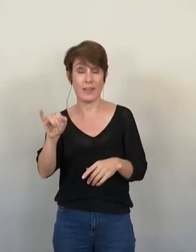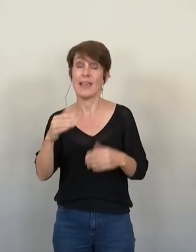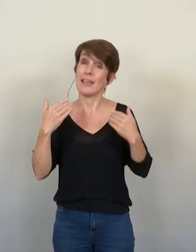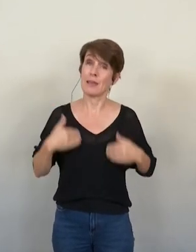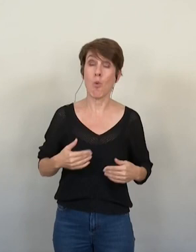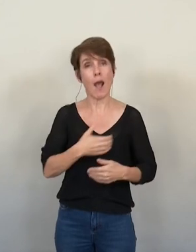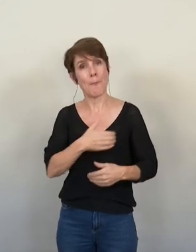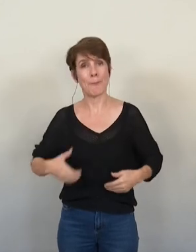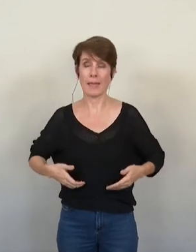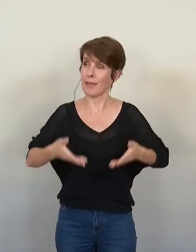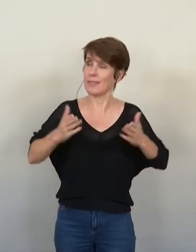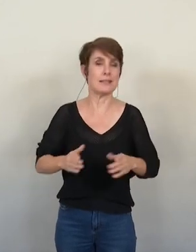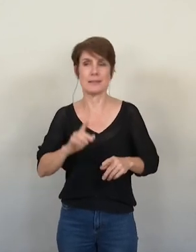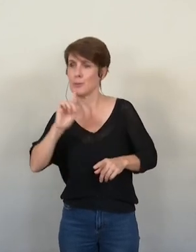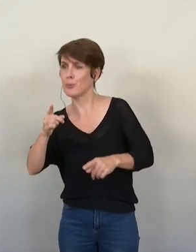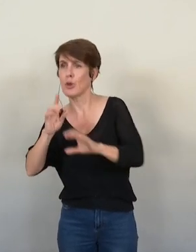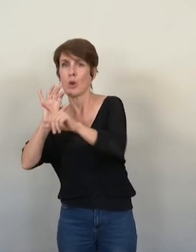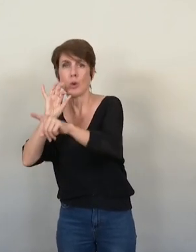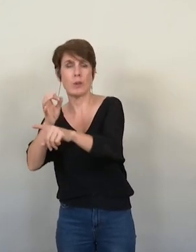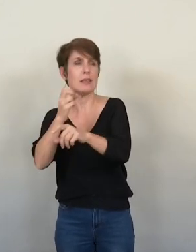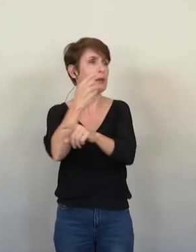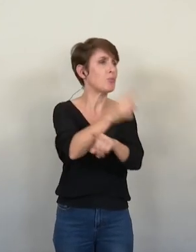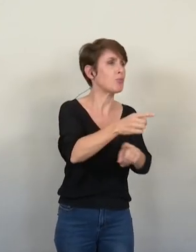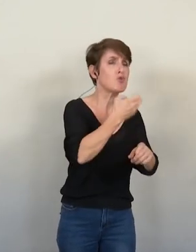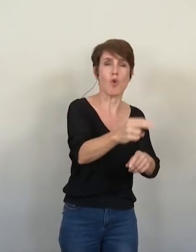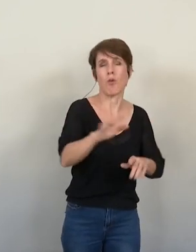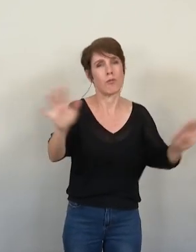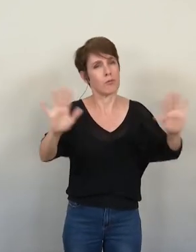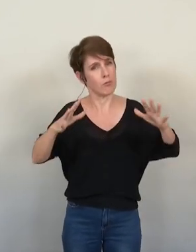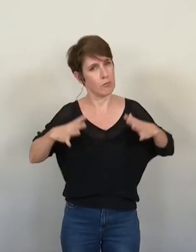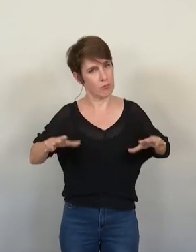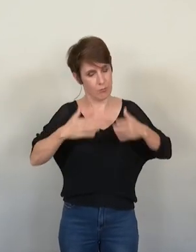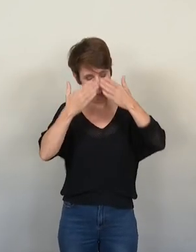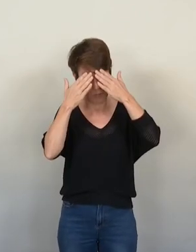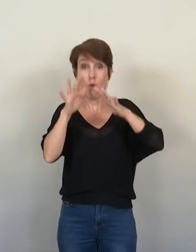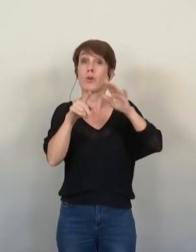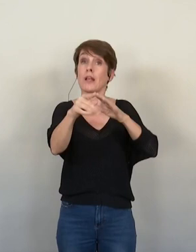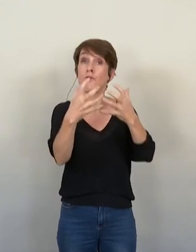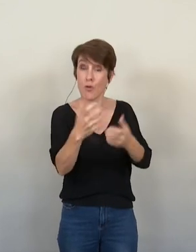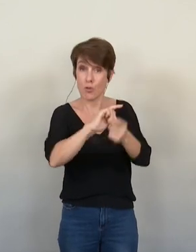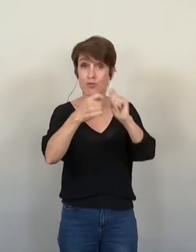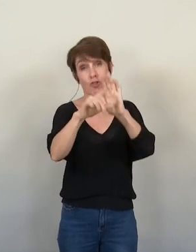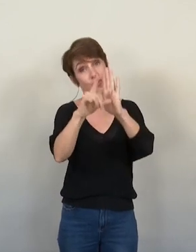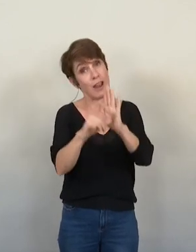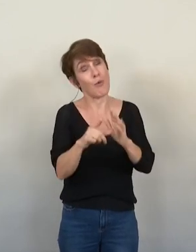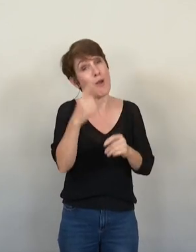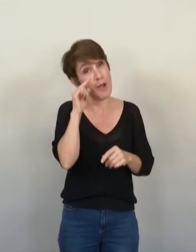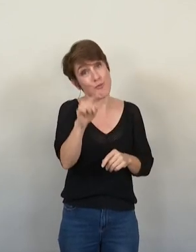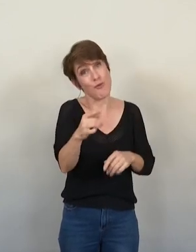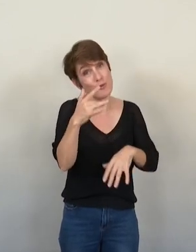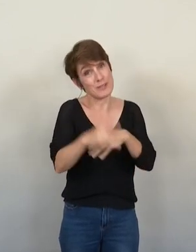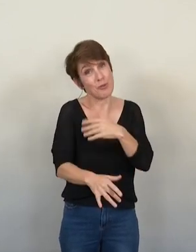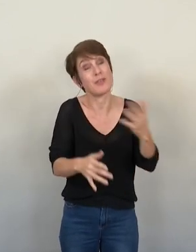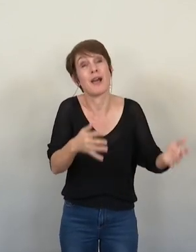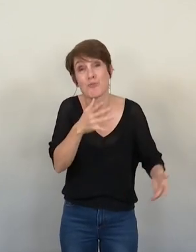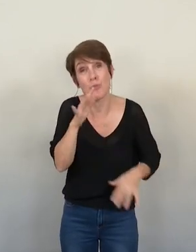discrétionnaires heureusement donc nous respectons la loi même si vous voudriez changer la loi ce qui est un peu tard dans votre cas peut-être que